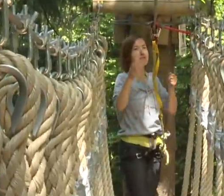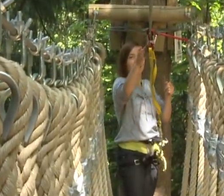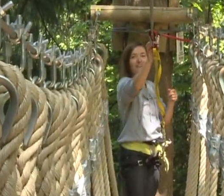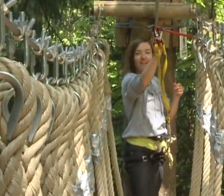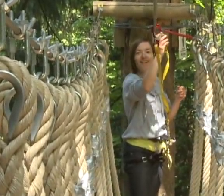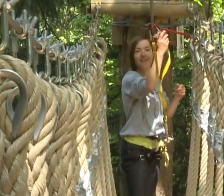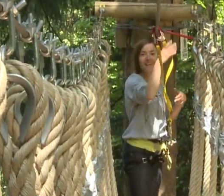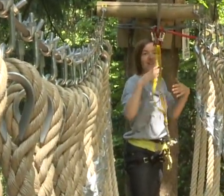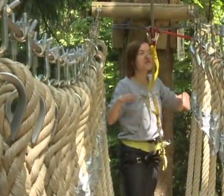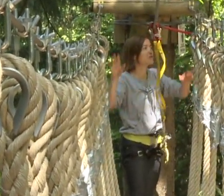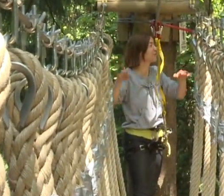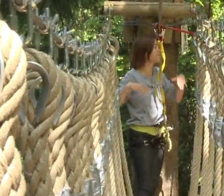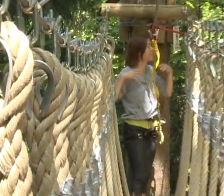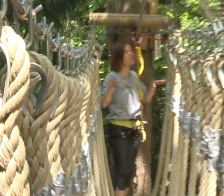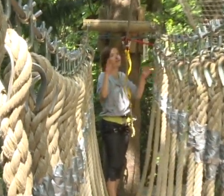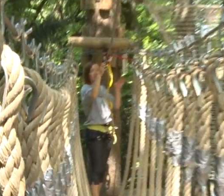Težko.